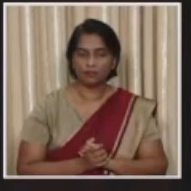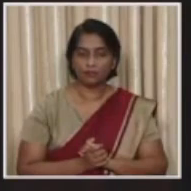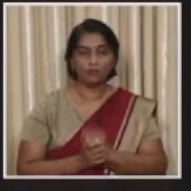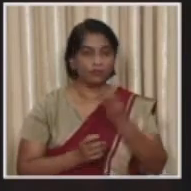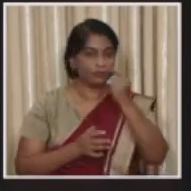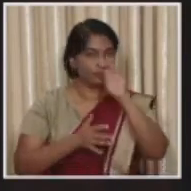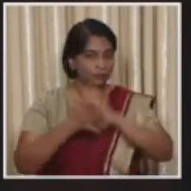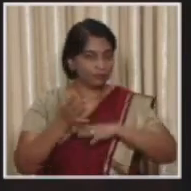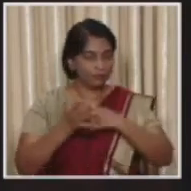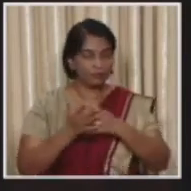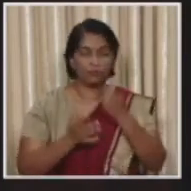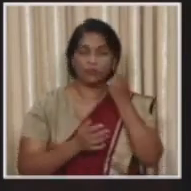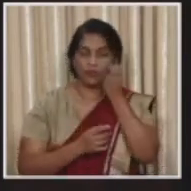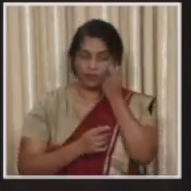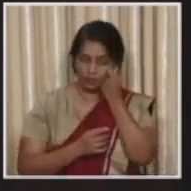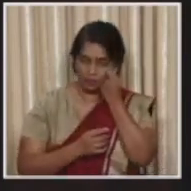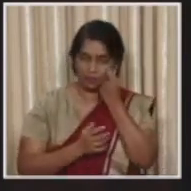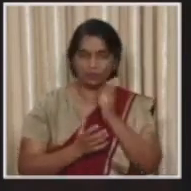අයවැය යෝජනා